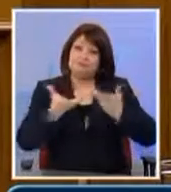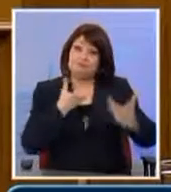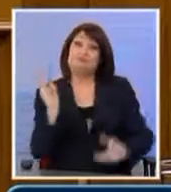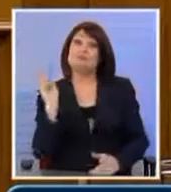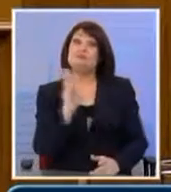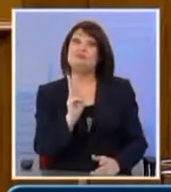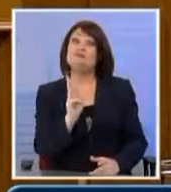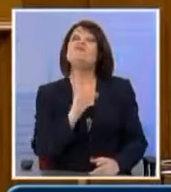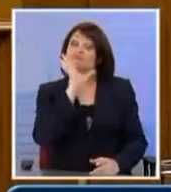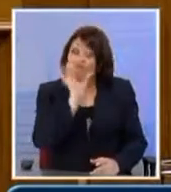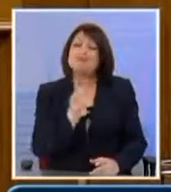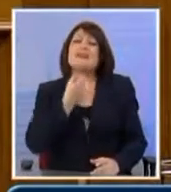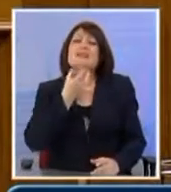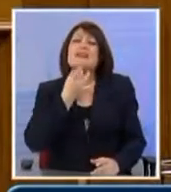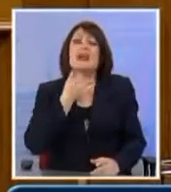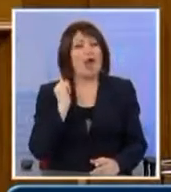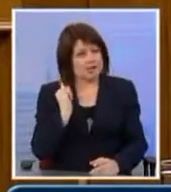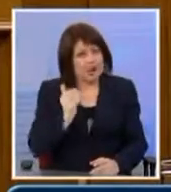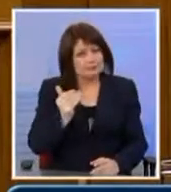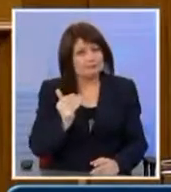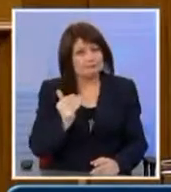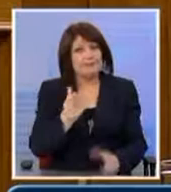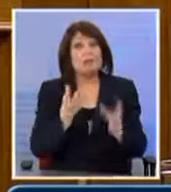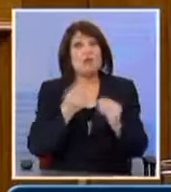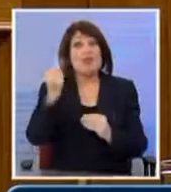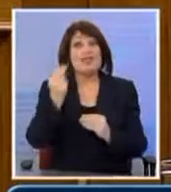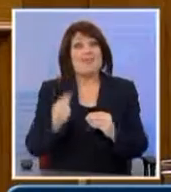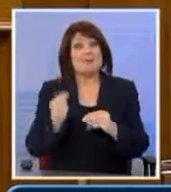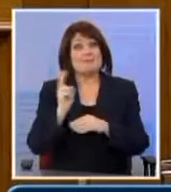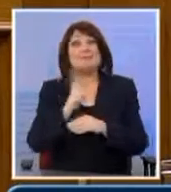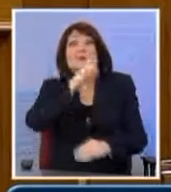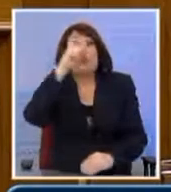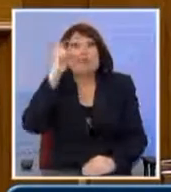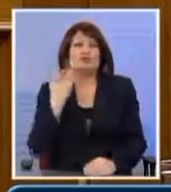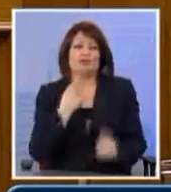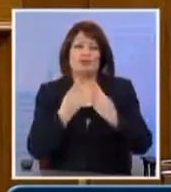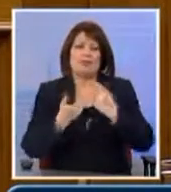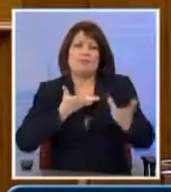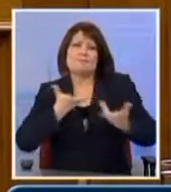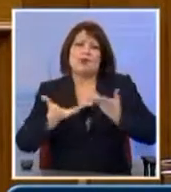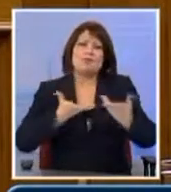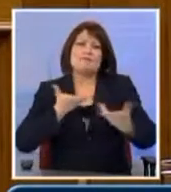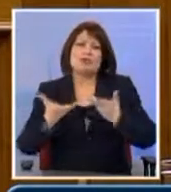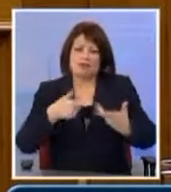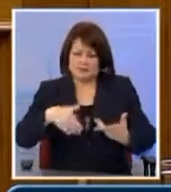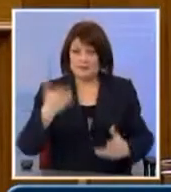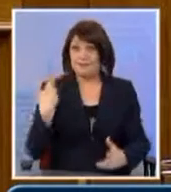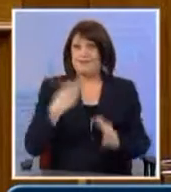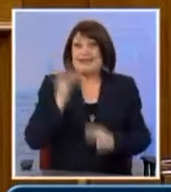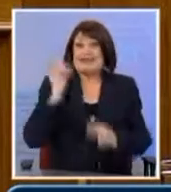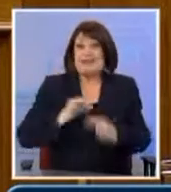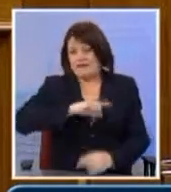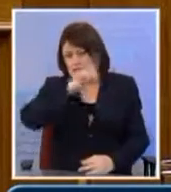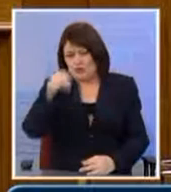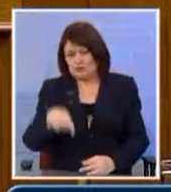όντως αργήσει, διότι τα θέματα είναι πολλά και πολύ δύσκολα. Η διαπραγμάτευση αυτού του γύρου έχει ξεκινήσει από το Σεπτέμβριο